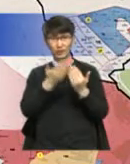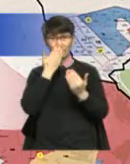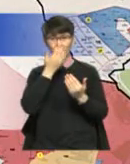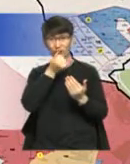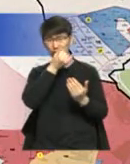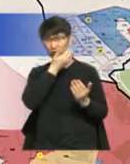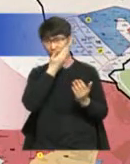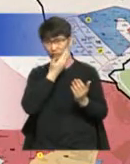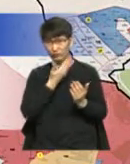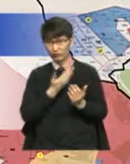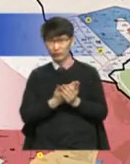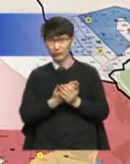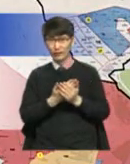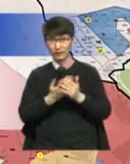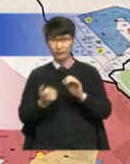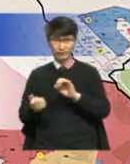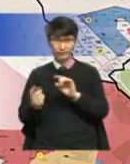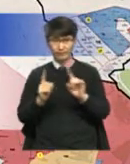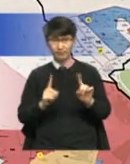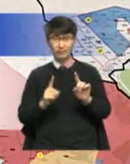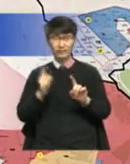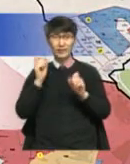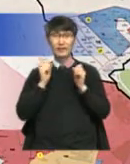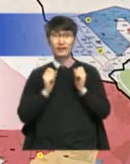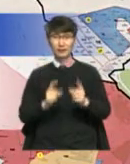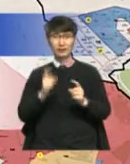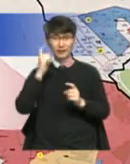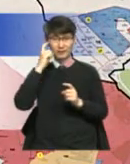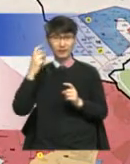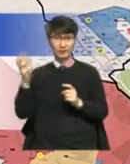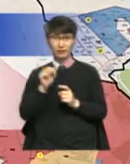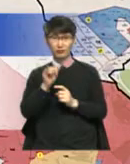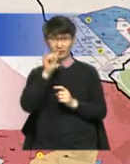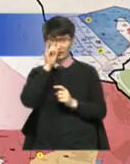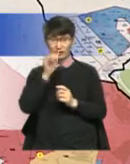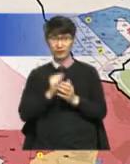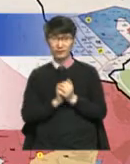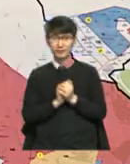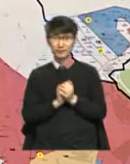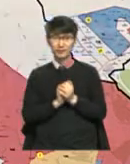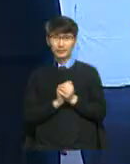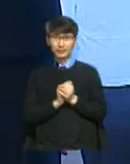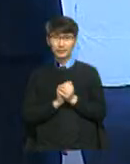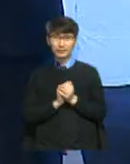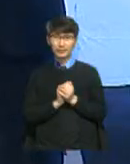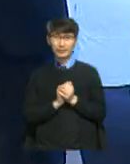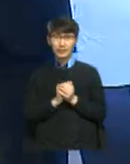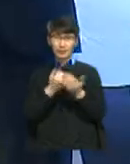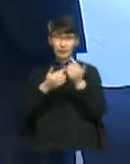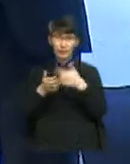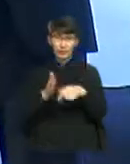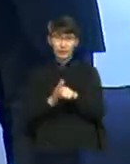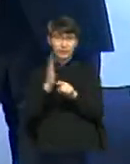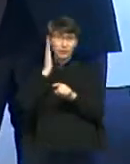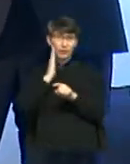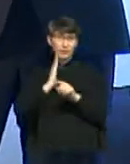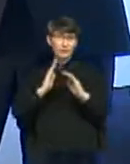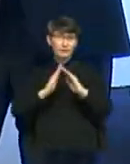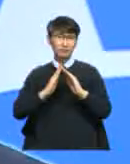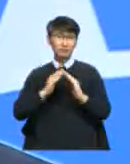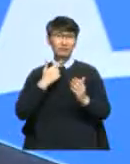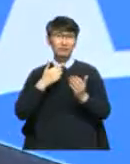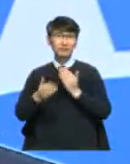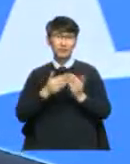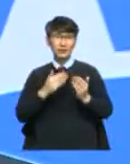그런 도약의 계기가 이번 총선이 될 것으로 아 그렇게 판단하고 있습니다 이를 위해 청와대 시절 자신이